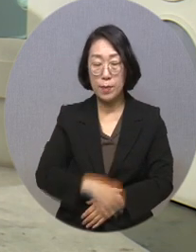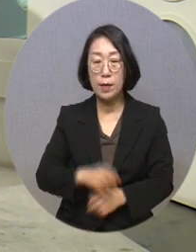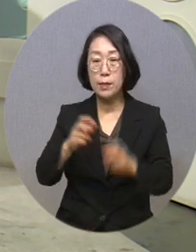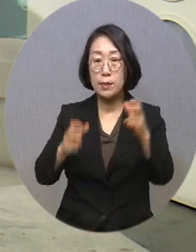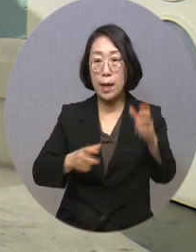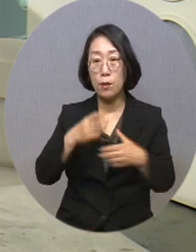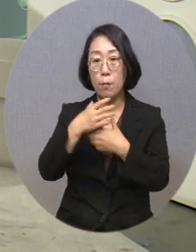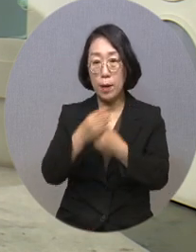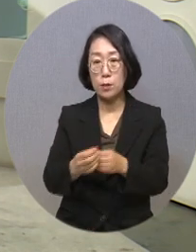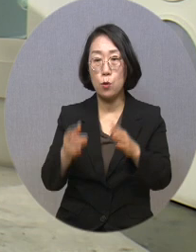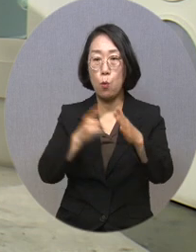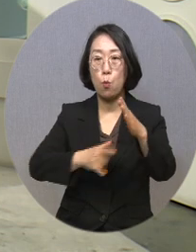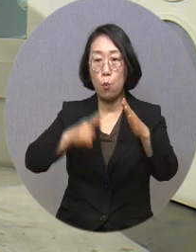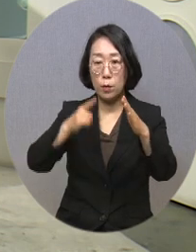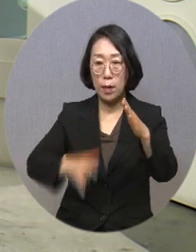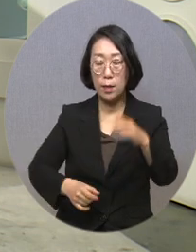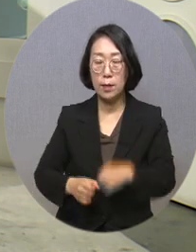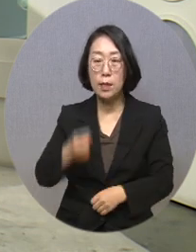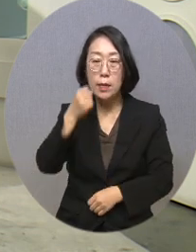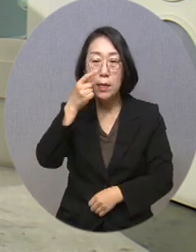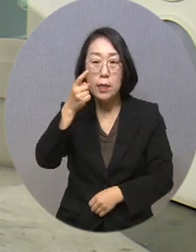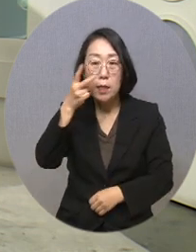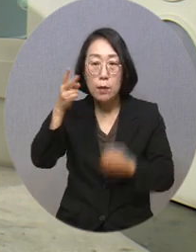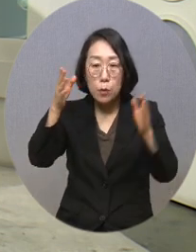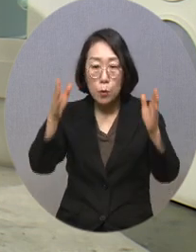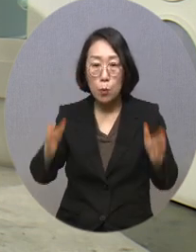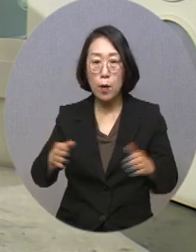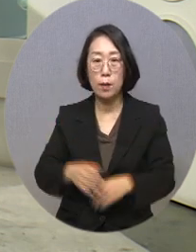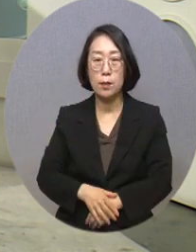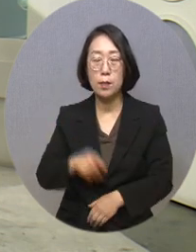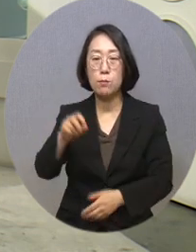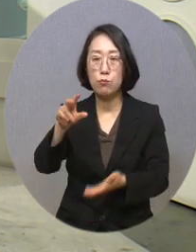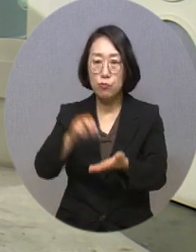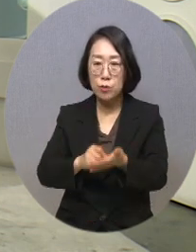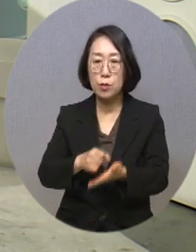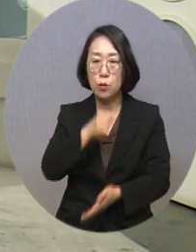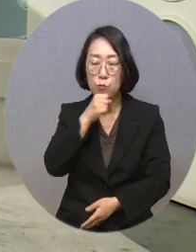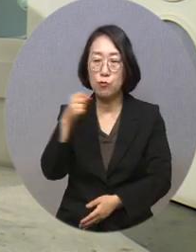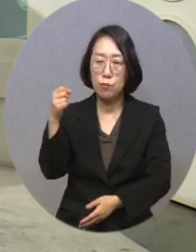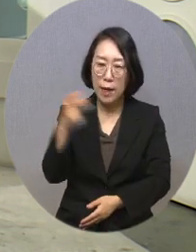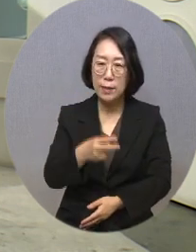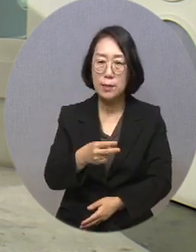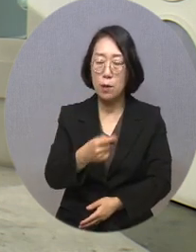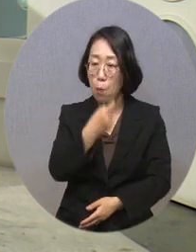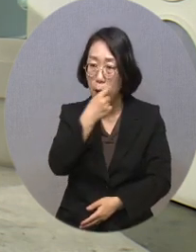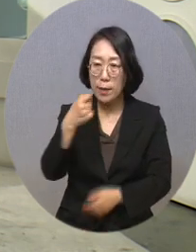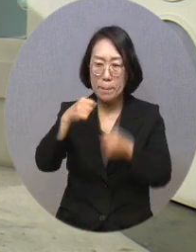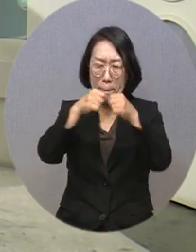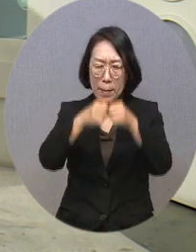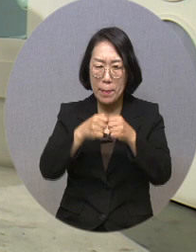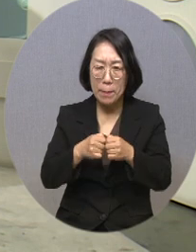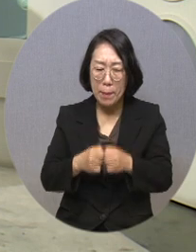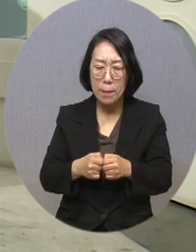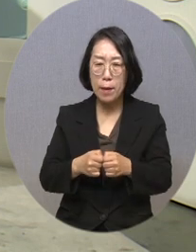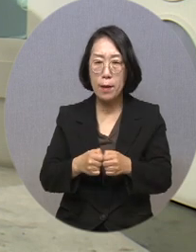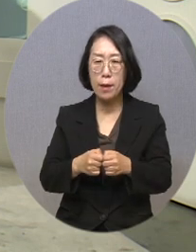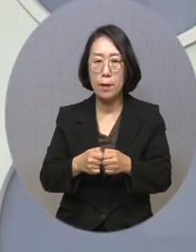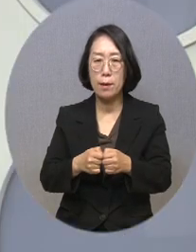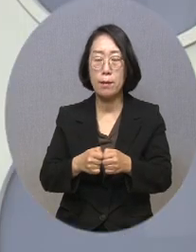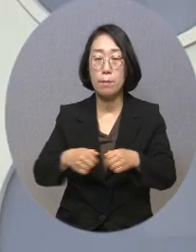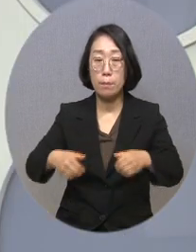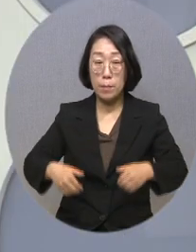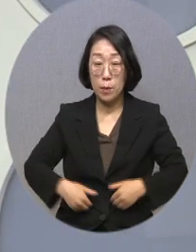산업안전공단이 2개월 내에 이 부분들에 대해서 이제 재채점을 하는 등 이런 것들을 완료를